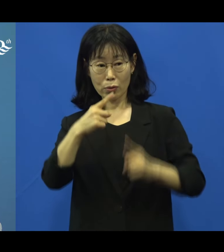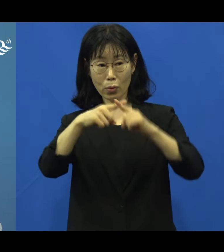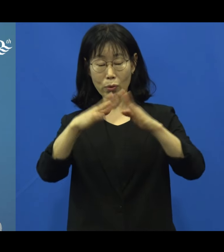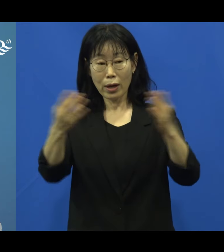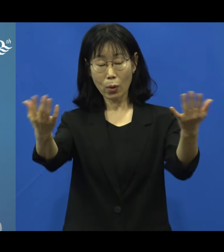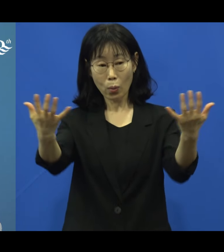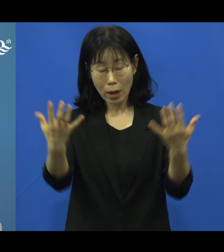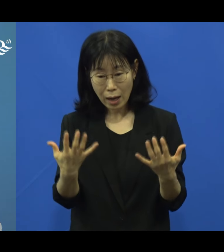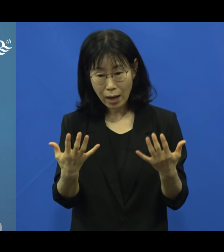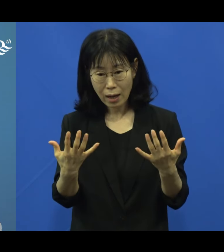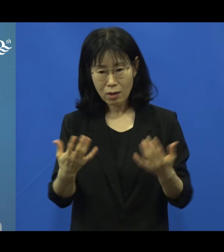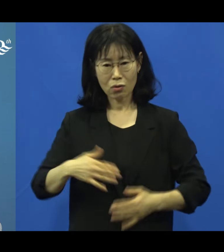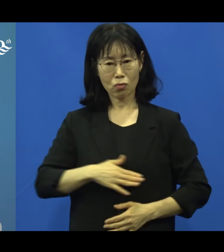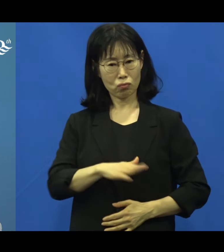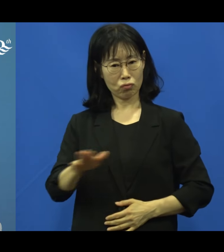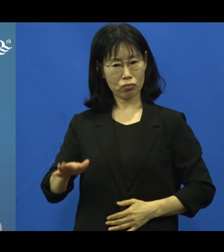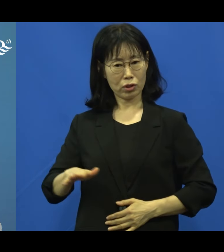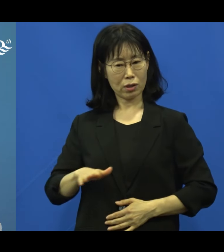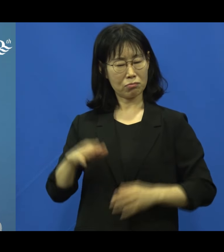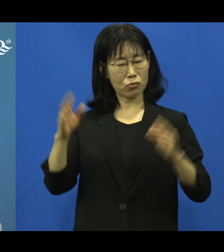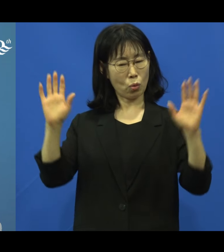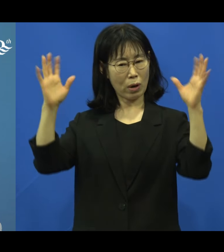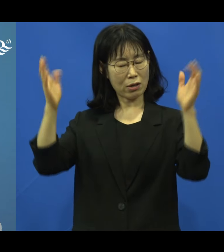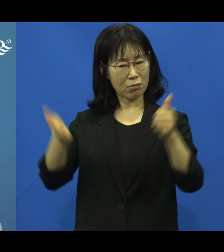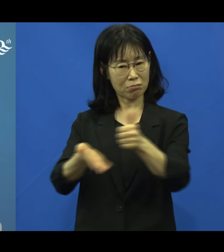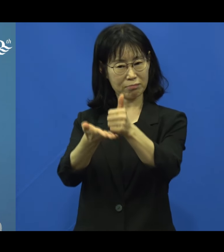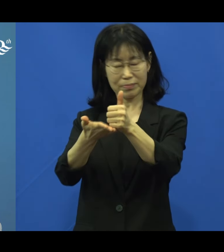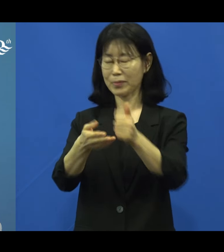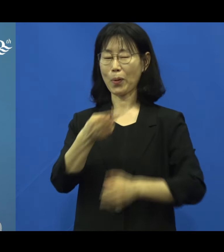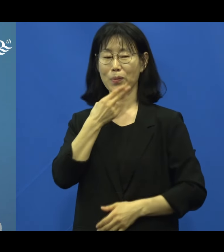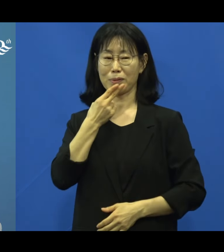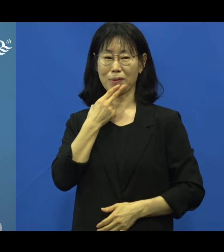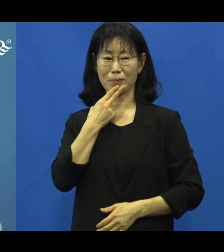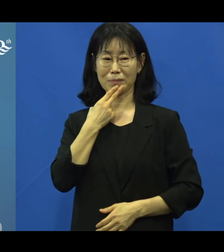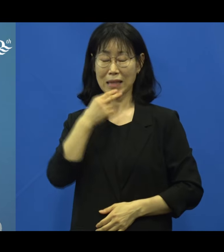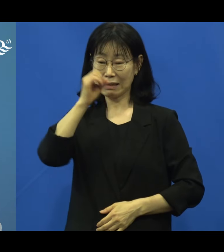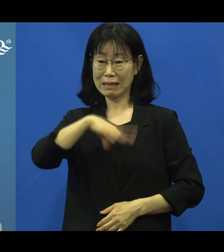없어요. 그냥 예배 드리고 가시면 돼.